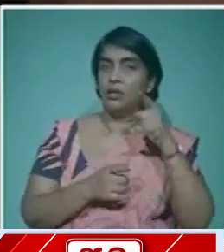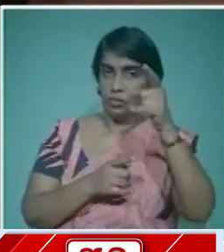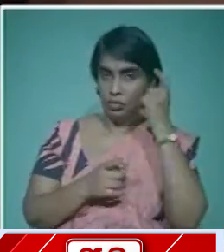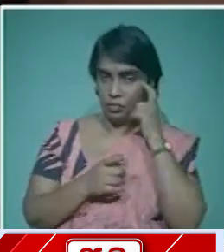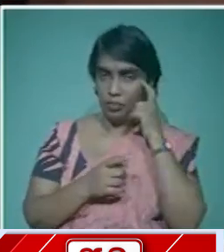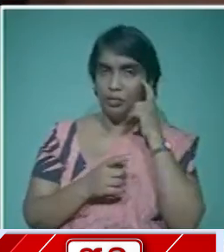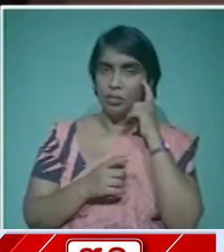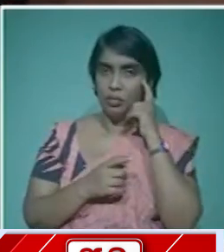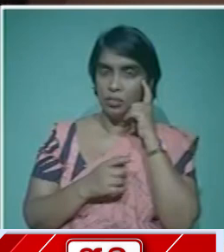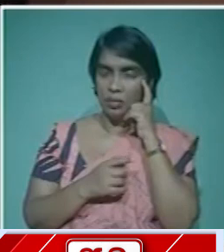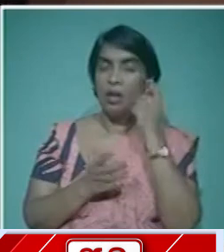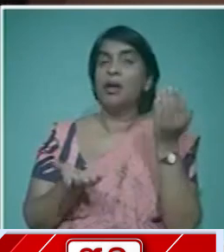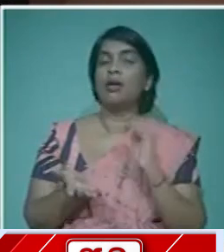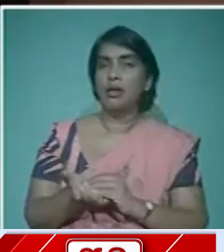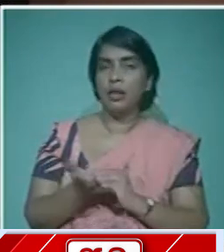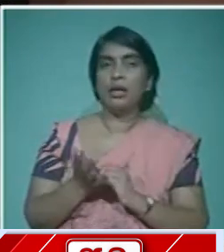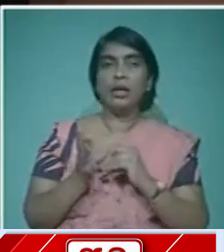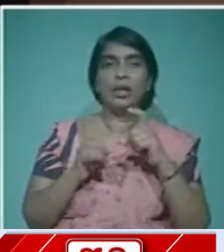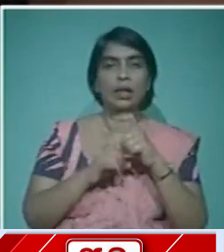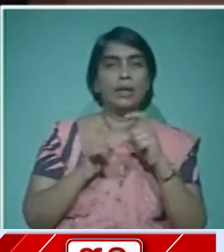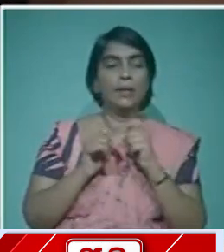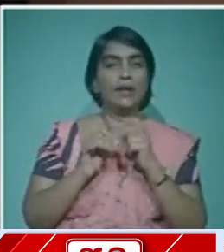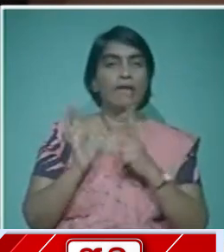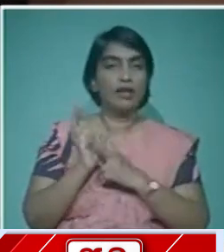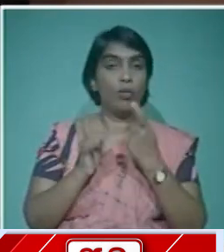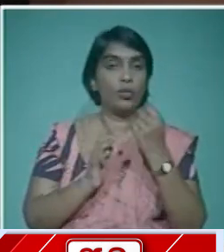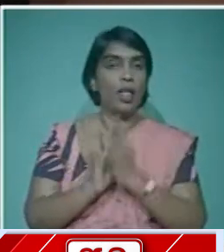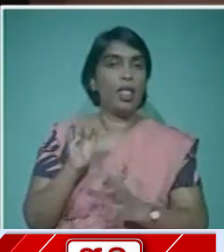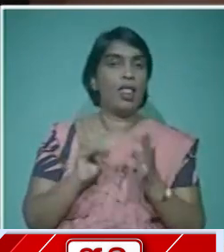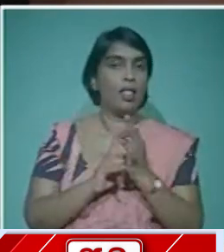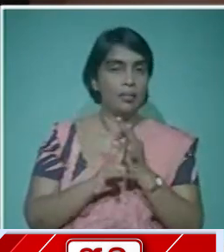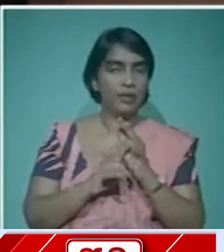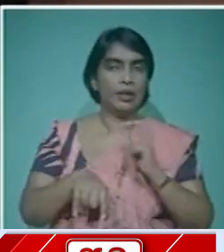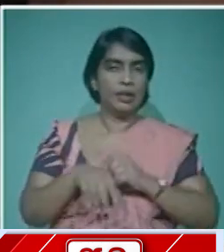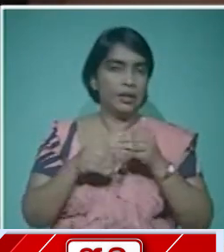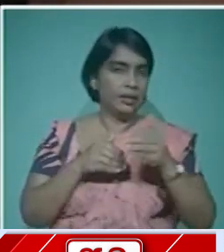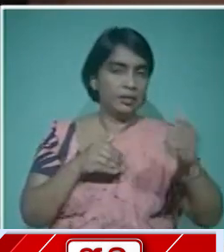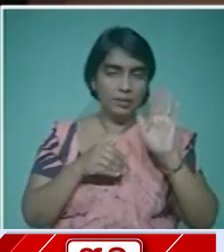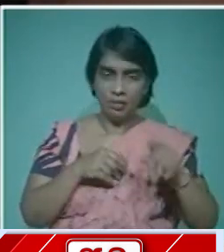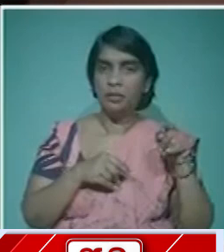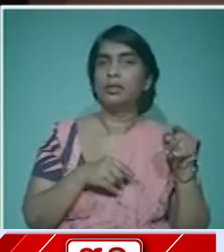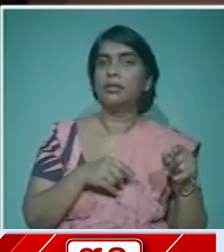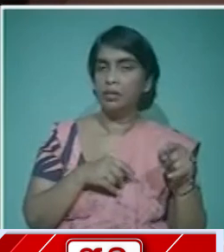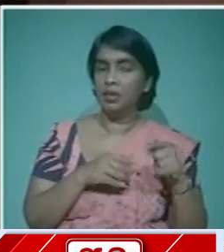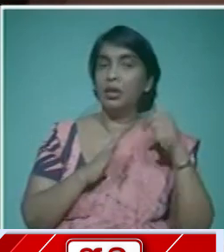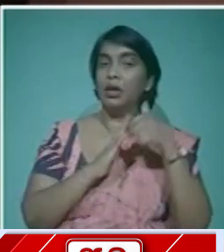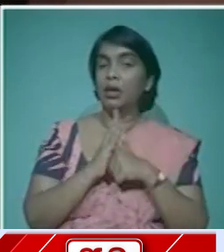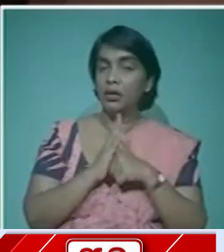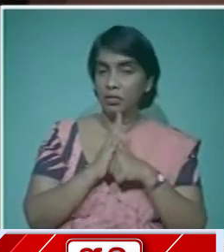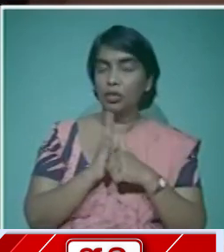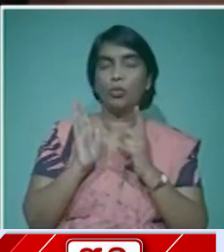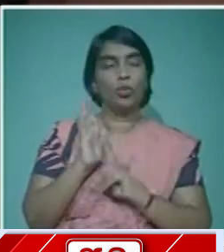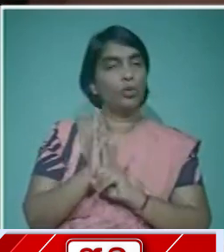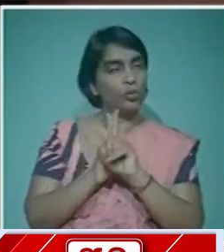ඇති නැවතත් ඩීබී විජේතුංග මැතිතුමා මුදල් අමාත්‍යවරයා වෙනවා ඒ කෙටි කාලේ එතුමාට සිද්ධ වෙනවා මේ දකුණේ සහ